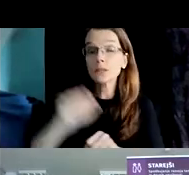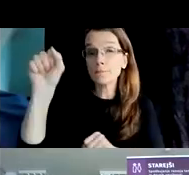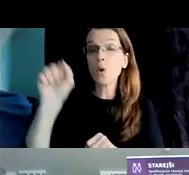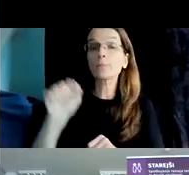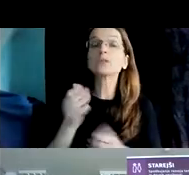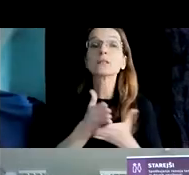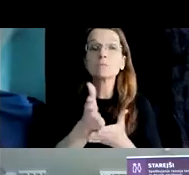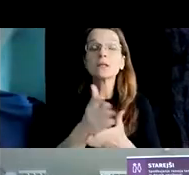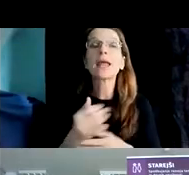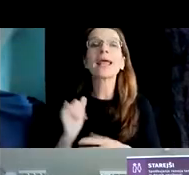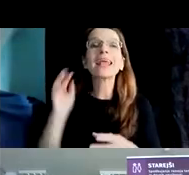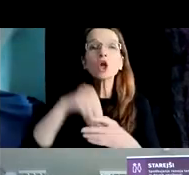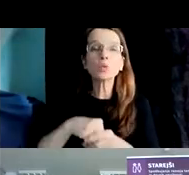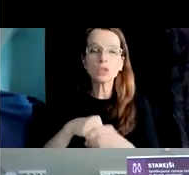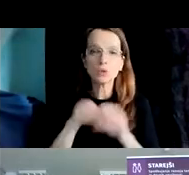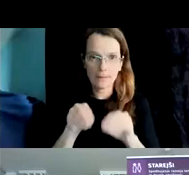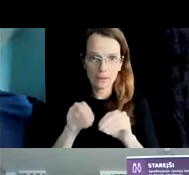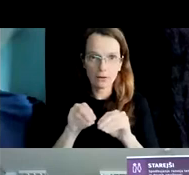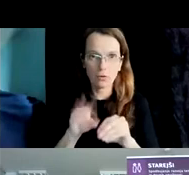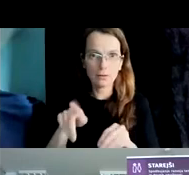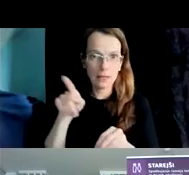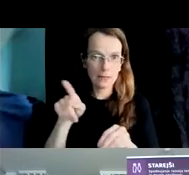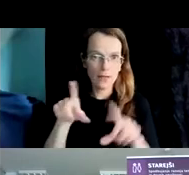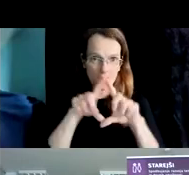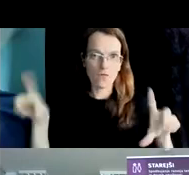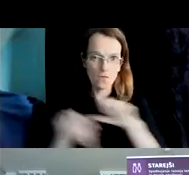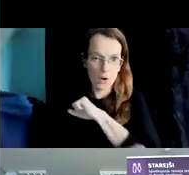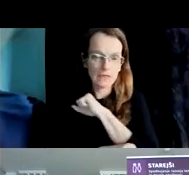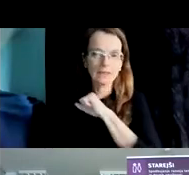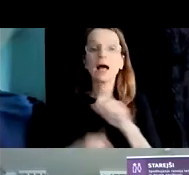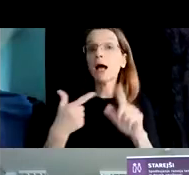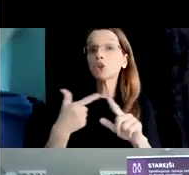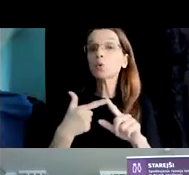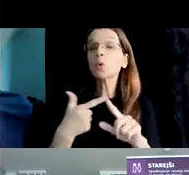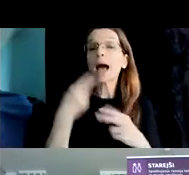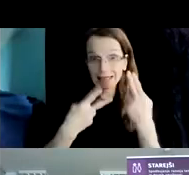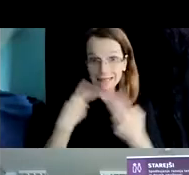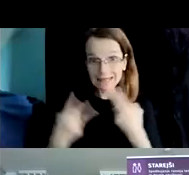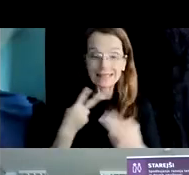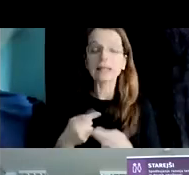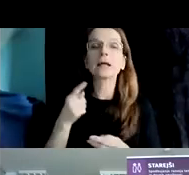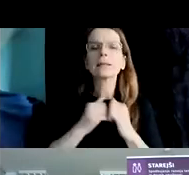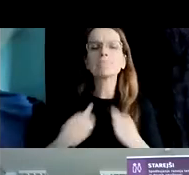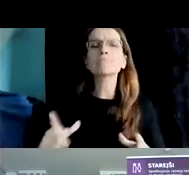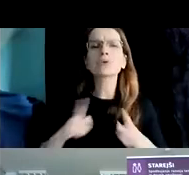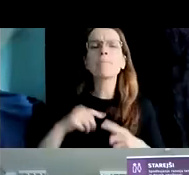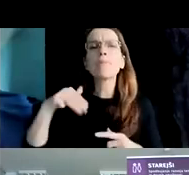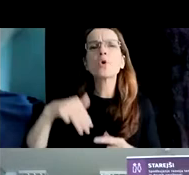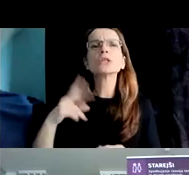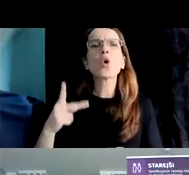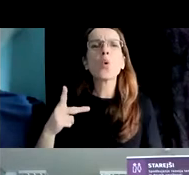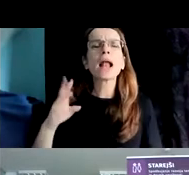smeri inkluzivna pedagogika na omenjeni fakulteti, in druga recenzentka je bila izredna profesorica dr. Mojca